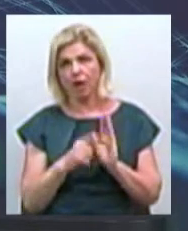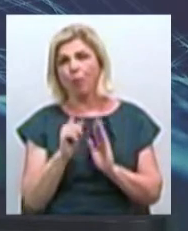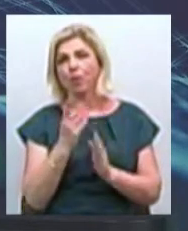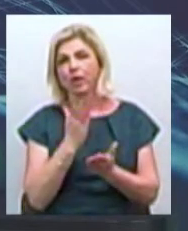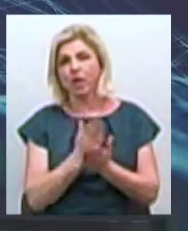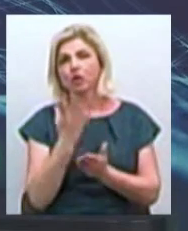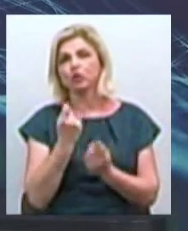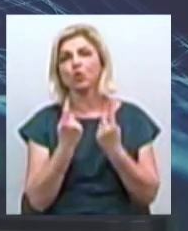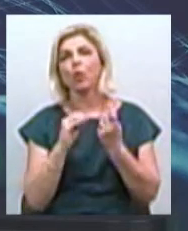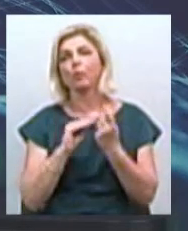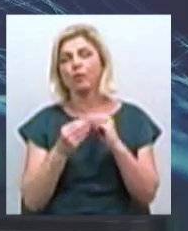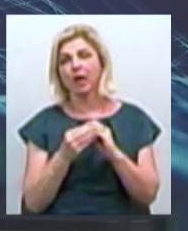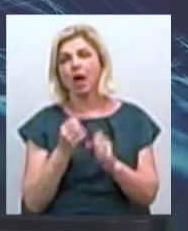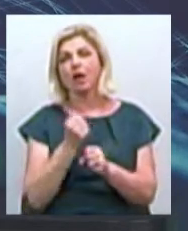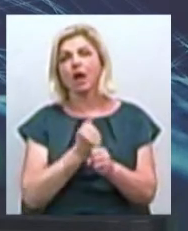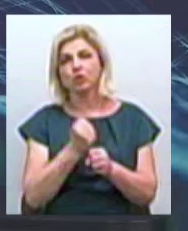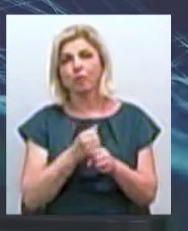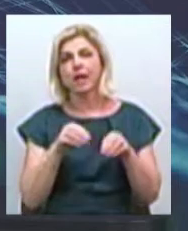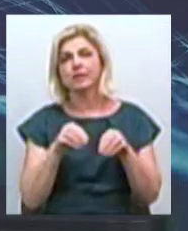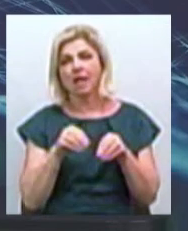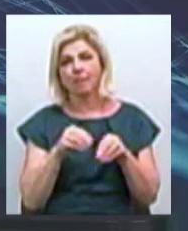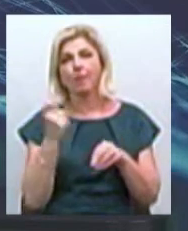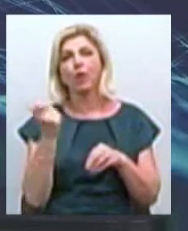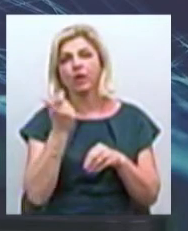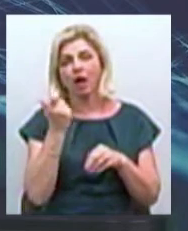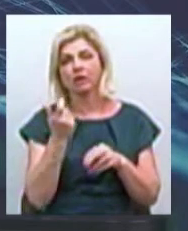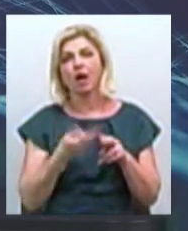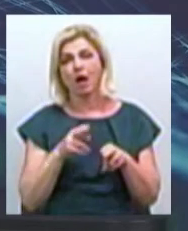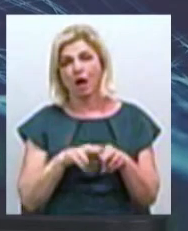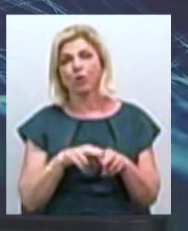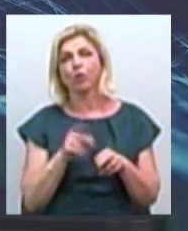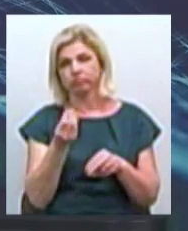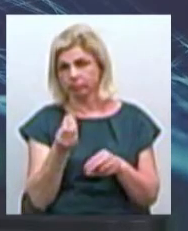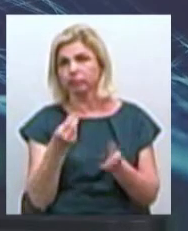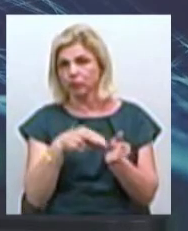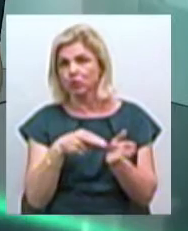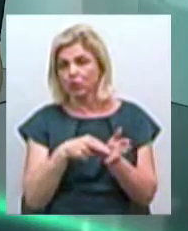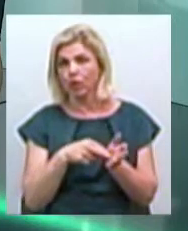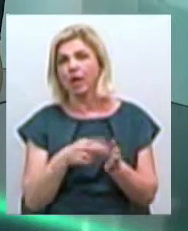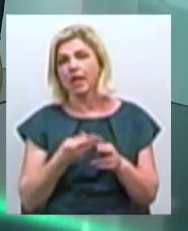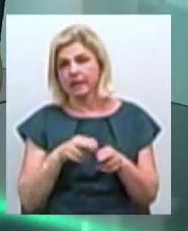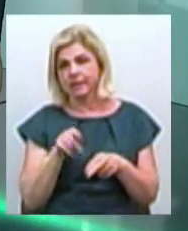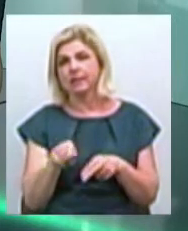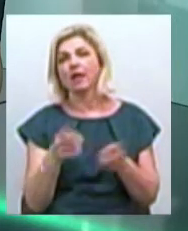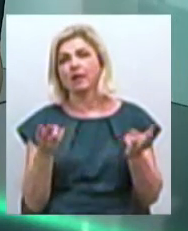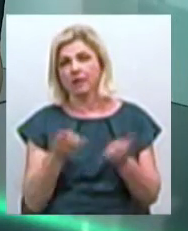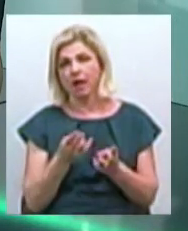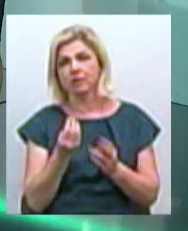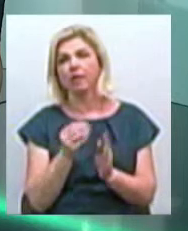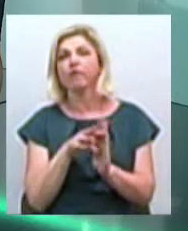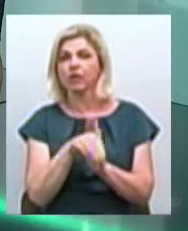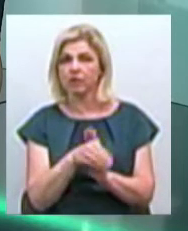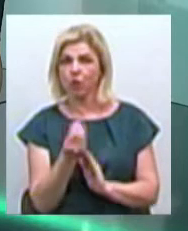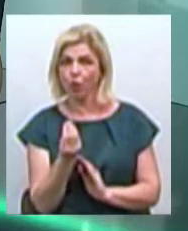розробки землевпорядної документації, яка також не безкоштовна, скажімо так, і це також на це потрібно закладати